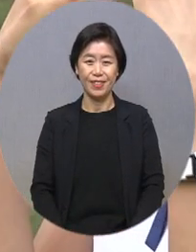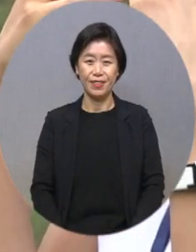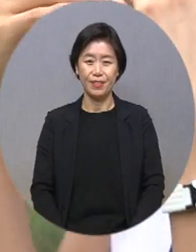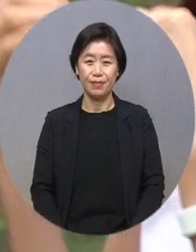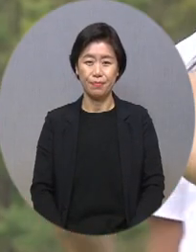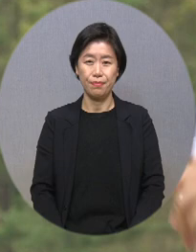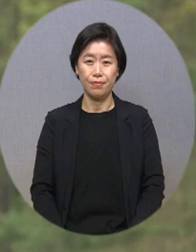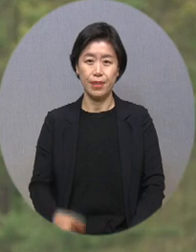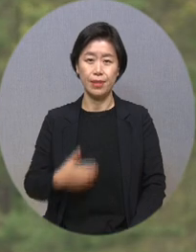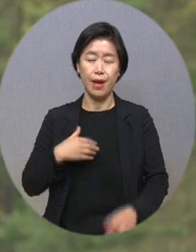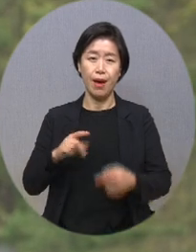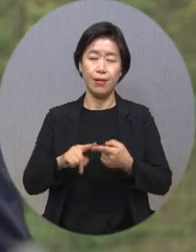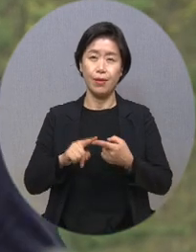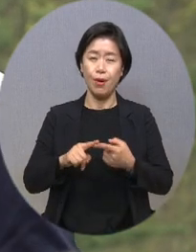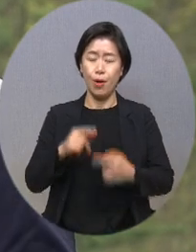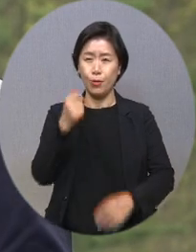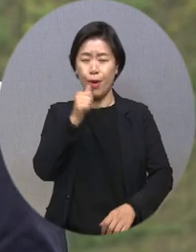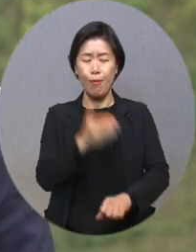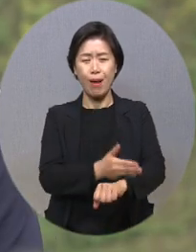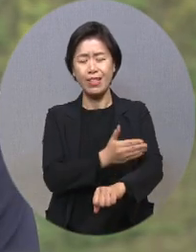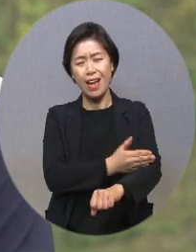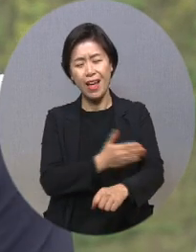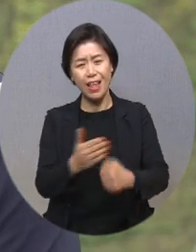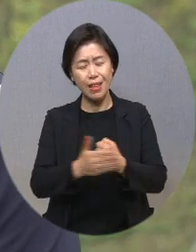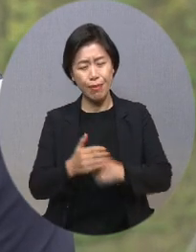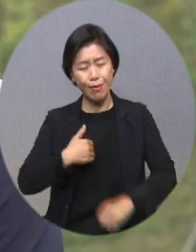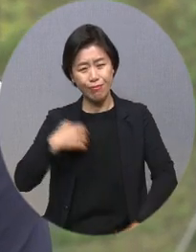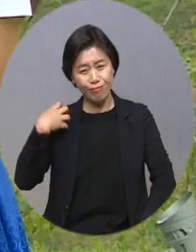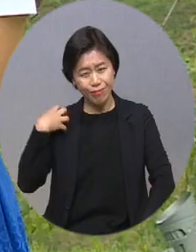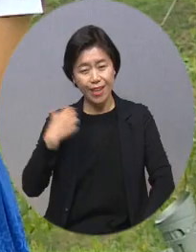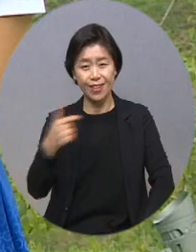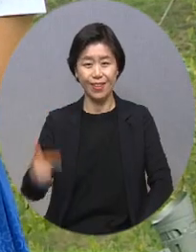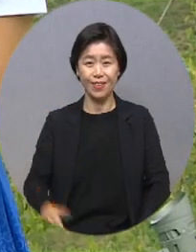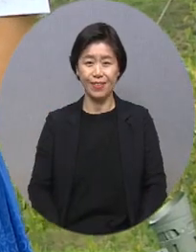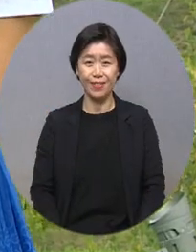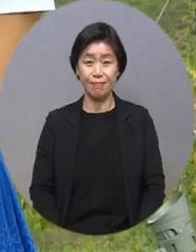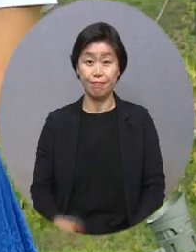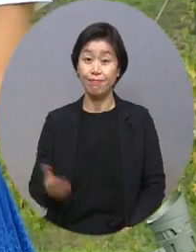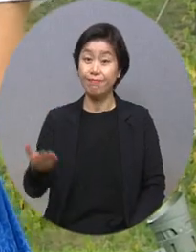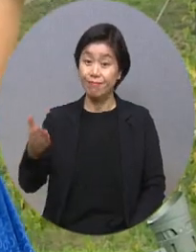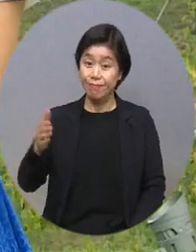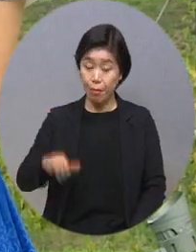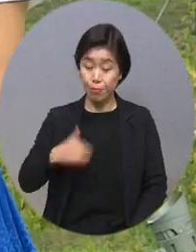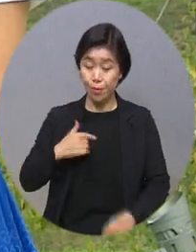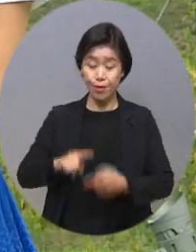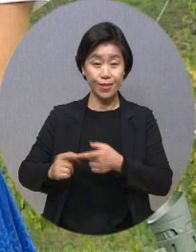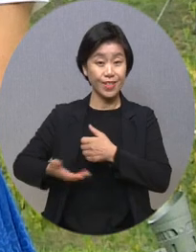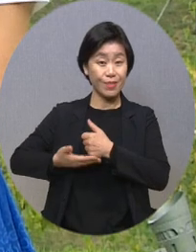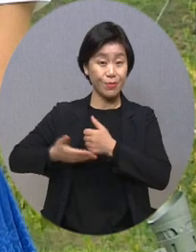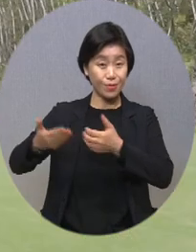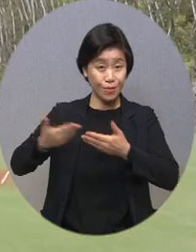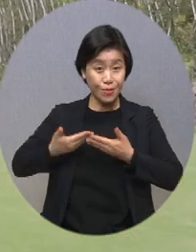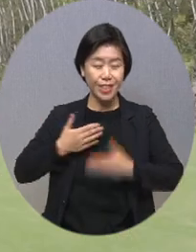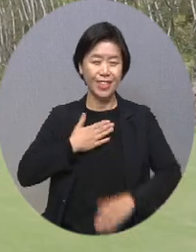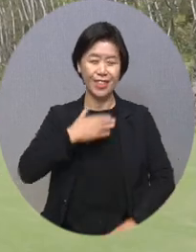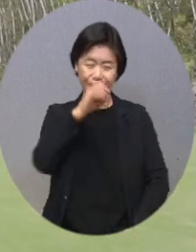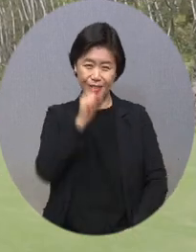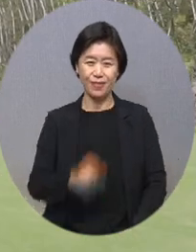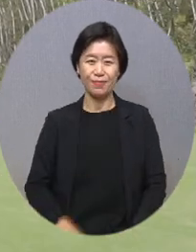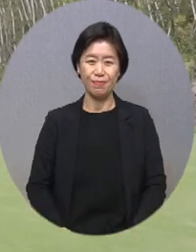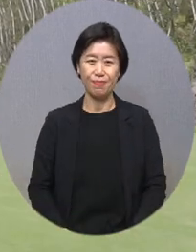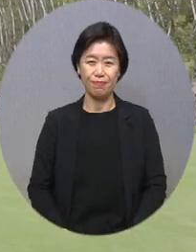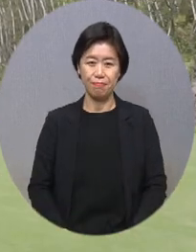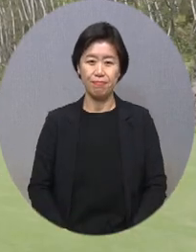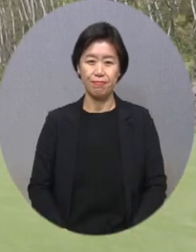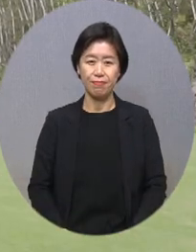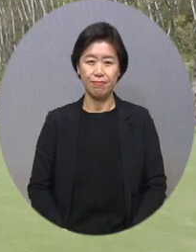얼굴이 너무 작아. 소개를 너무 거창하게 해주셔서, 너무 부담스럽고, 너무 그래도 이렇게 칭찬을 해주시니까 기분은 되게 좋네요. 오빠 칭찬하려다가